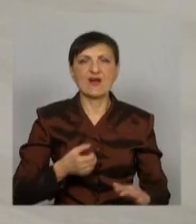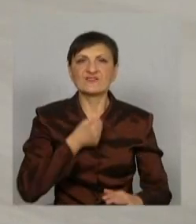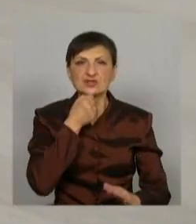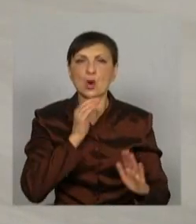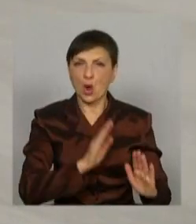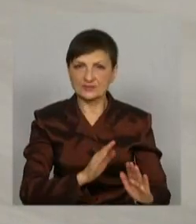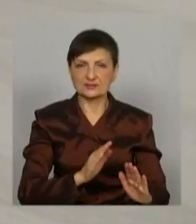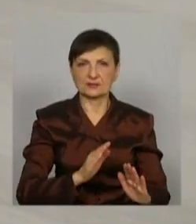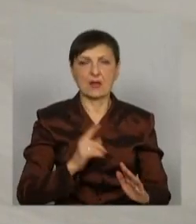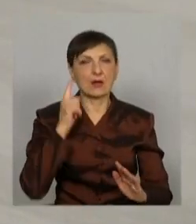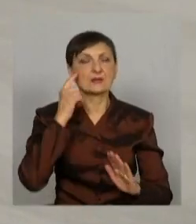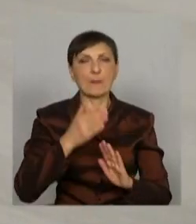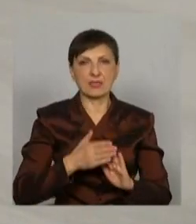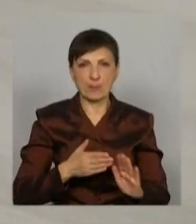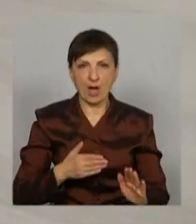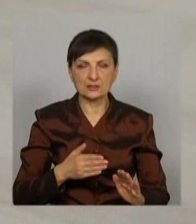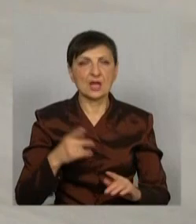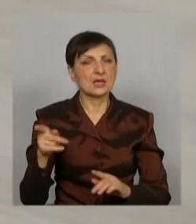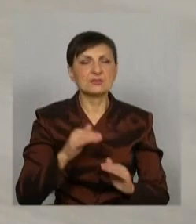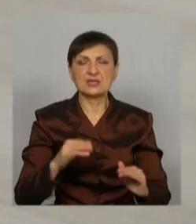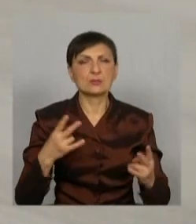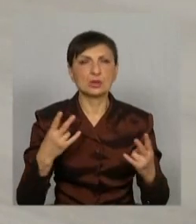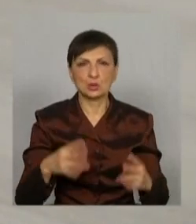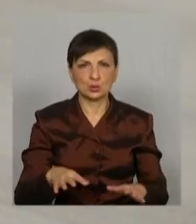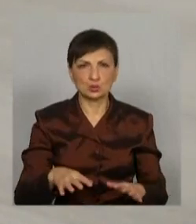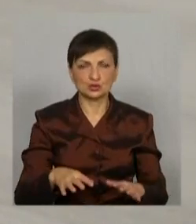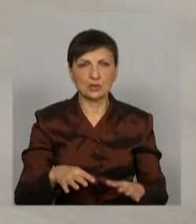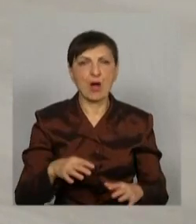будет понимал не нужно